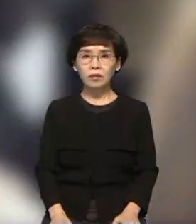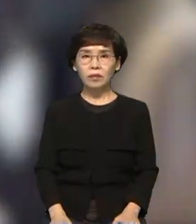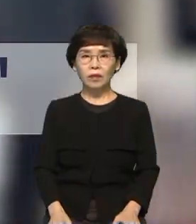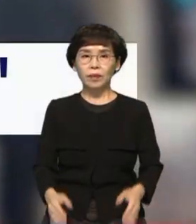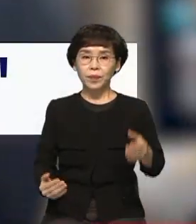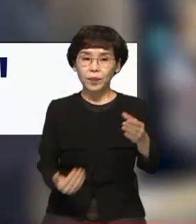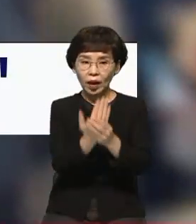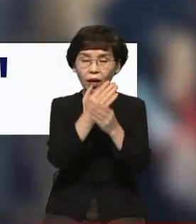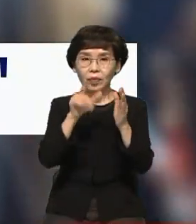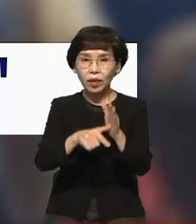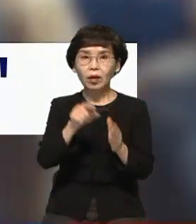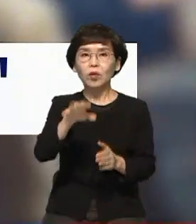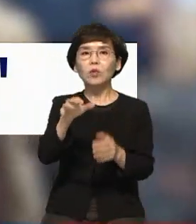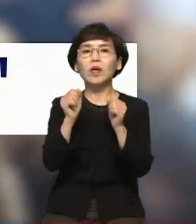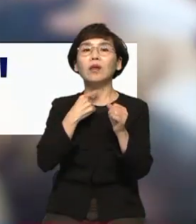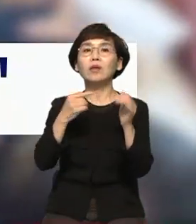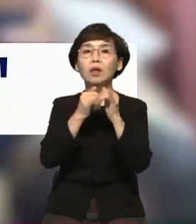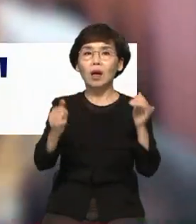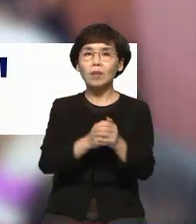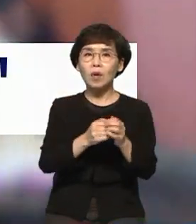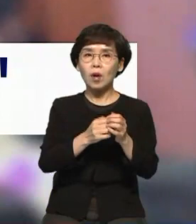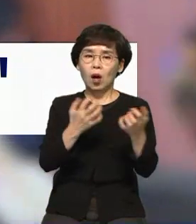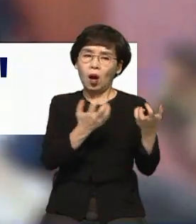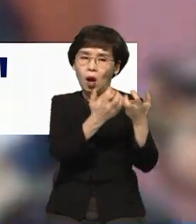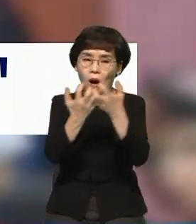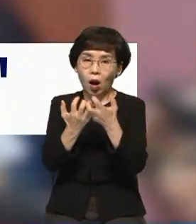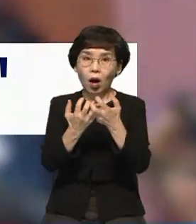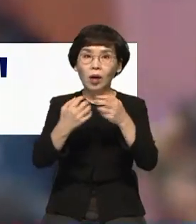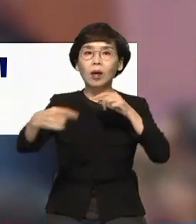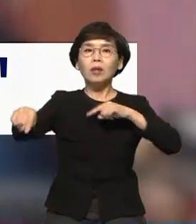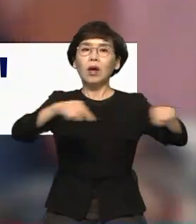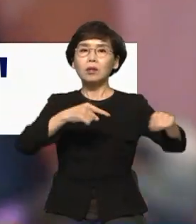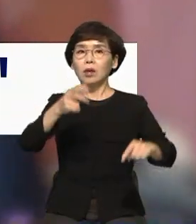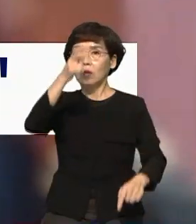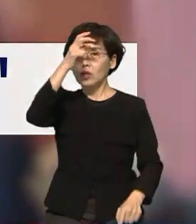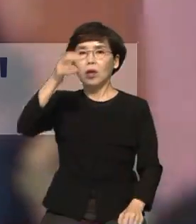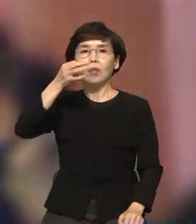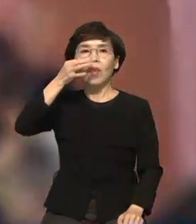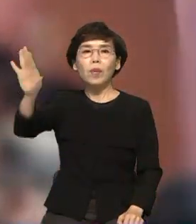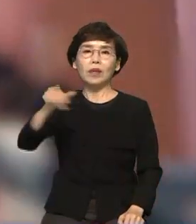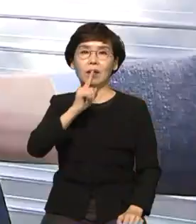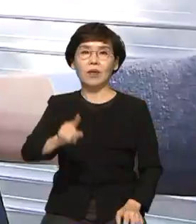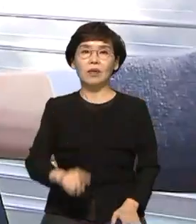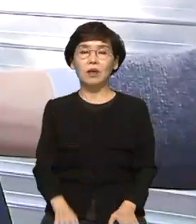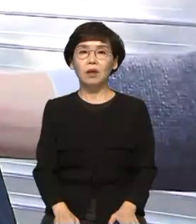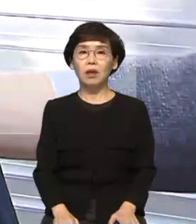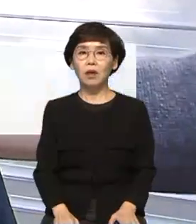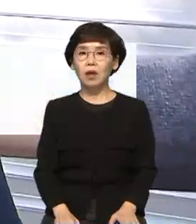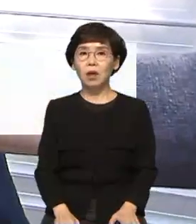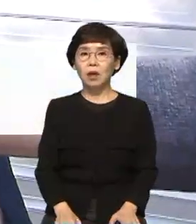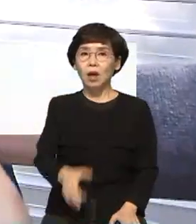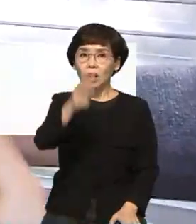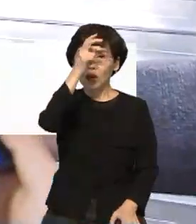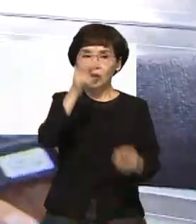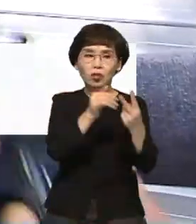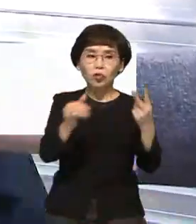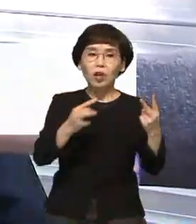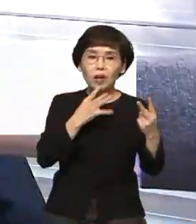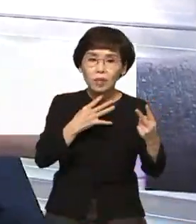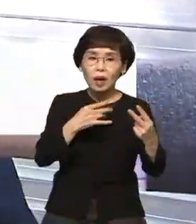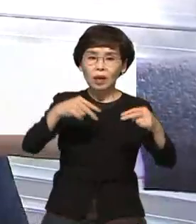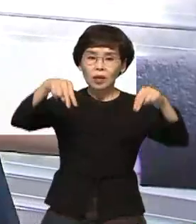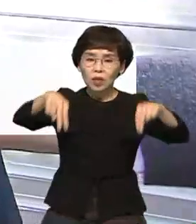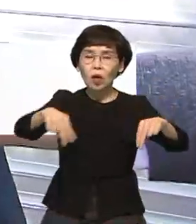참사 당시 현장에 있던 시민들은 혼잡한 상황을 통제할 경찰관을 볼 수 없었다고 말합니다. 경찰 두 사람만 거기 앞에 좀